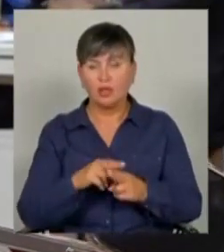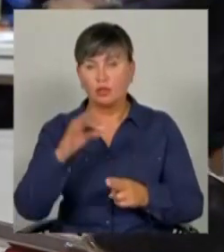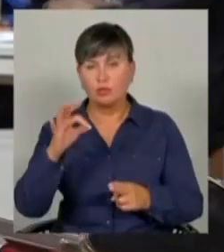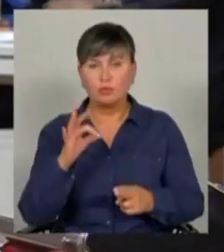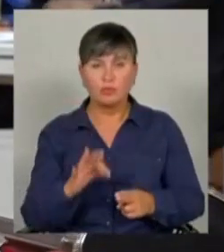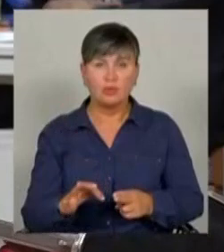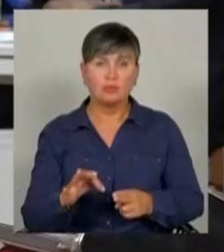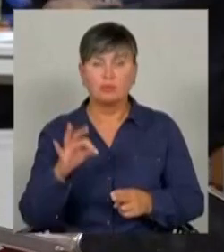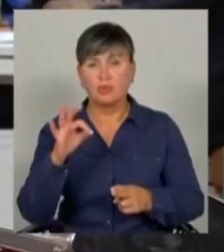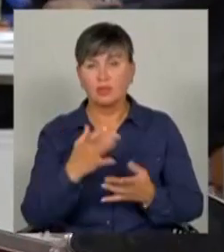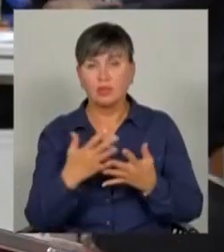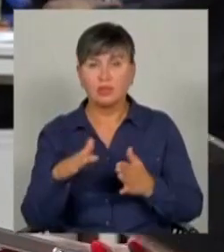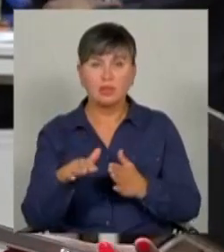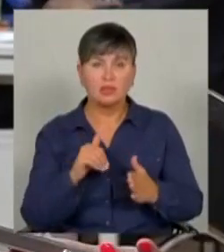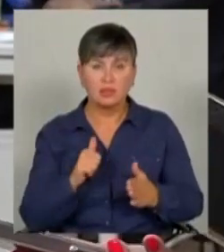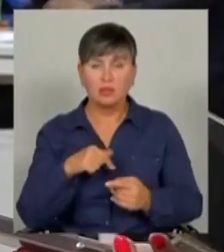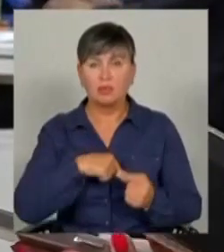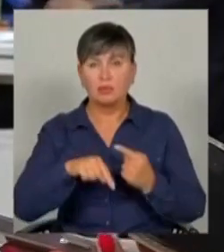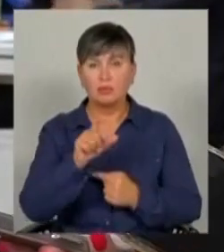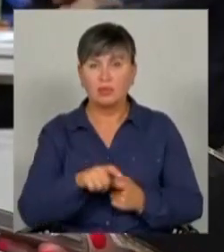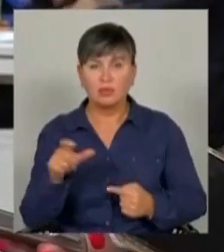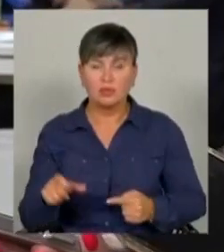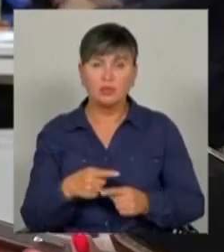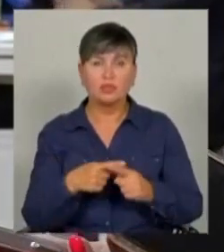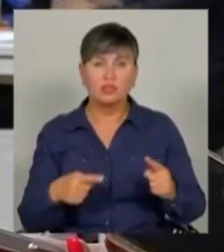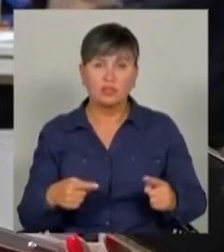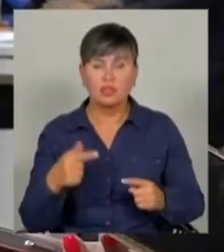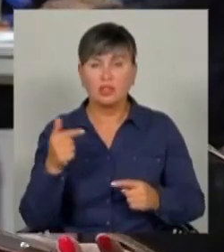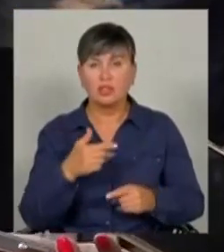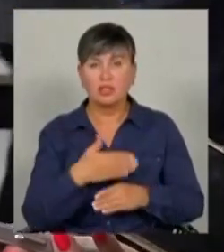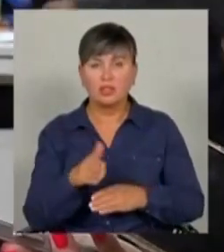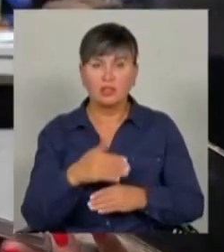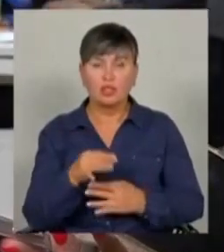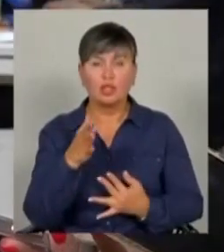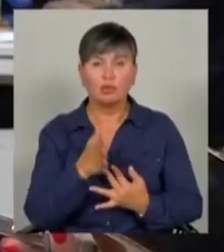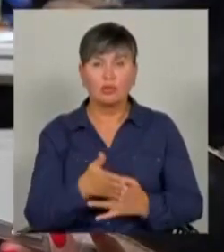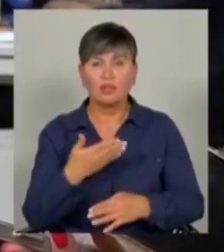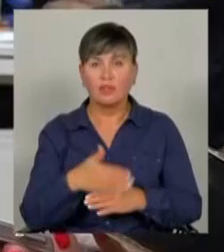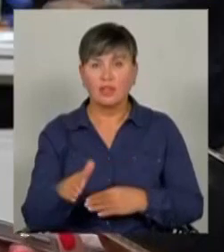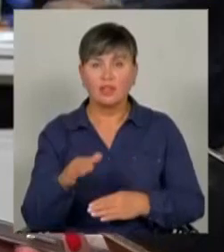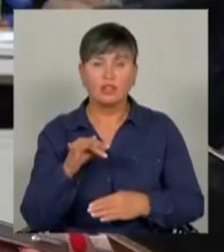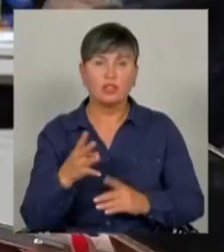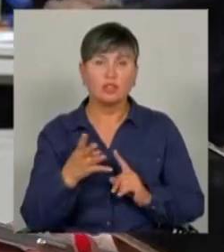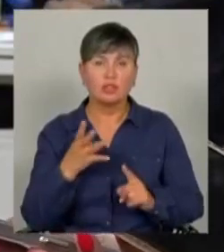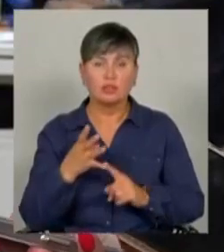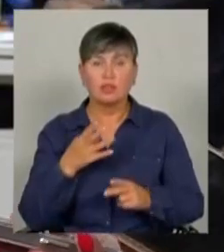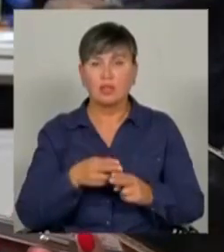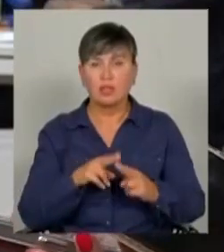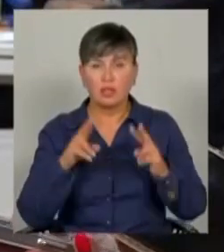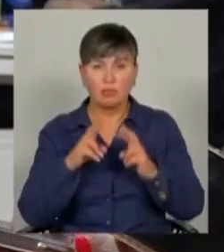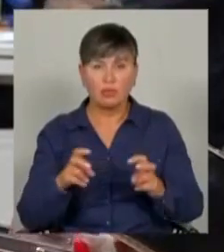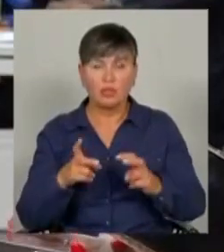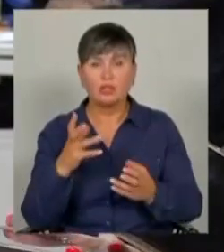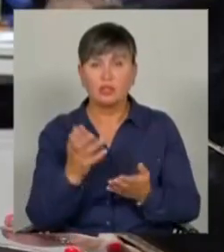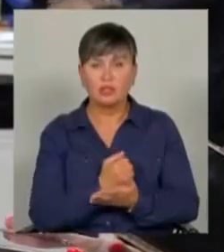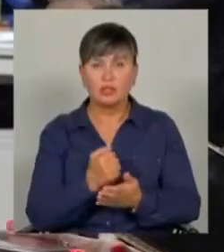субсидирование процентной ставки по займам предпринимателей, частичное гарантирование по кредитам и льготное финансирование. И четвертое – это мониторинг